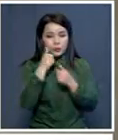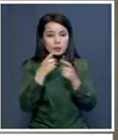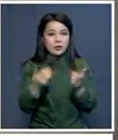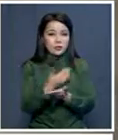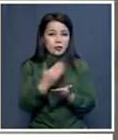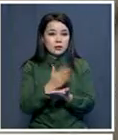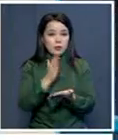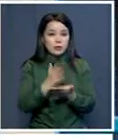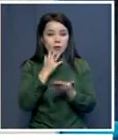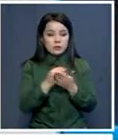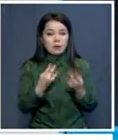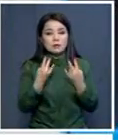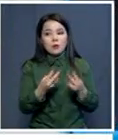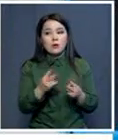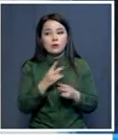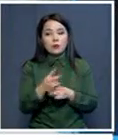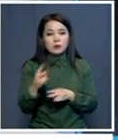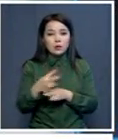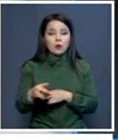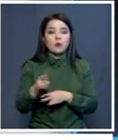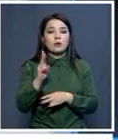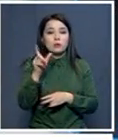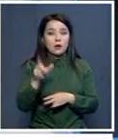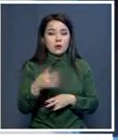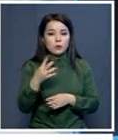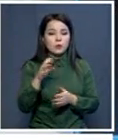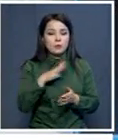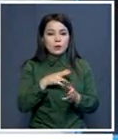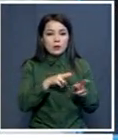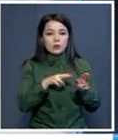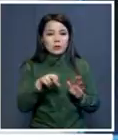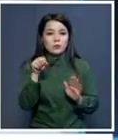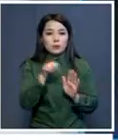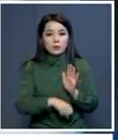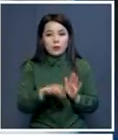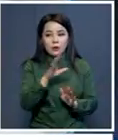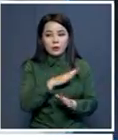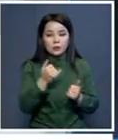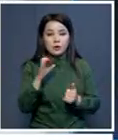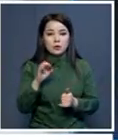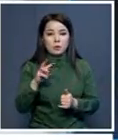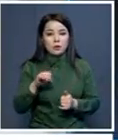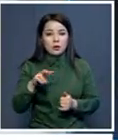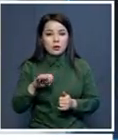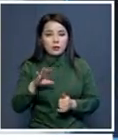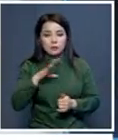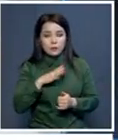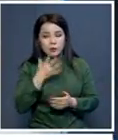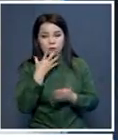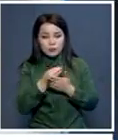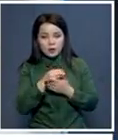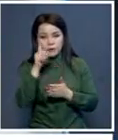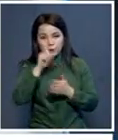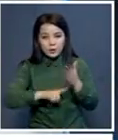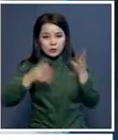мәлімдеуінше лаңкестердің төртеуі де жойылды. Айта кетейін, Әш Шабаш алдына Сомалиде шариғаттық мемлекет құру мақсатын